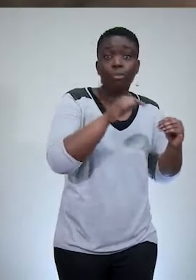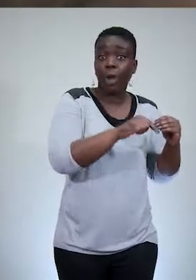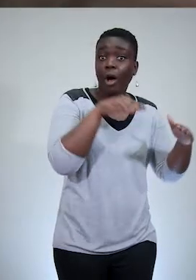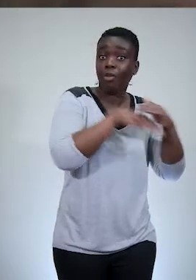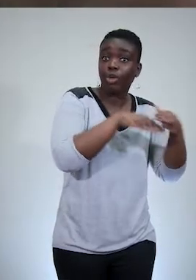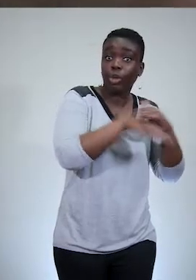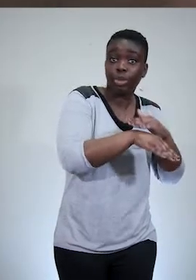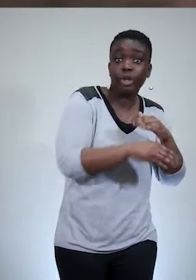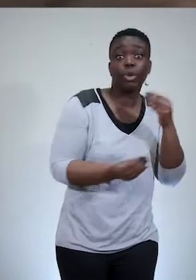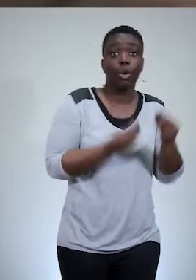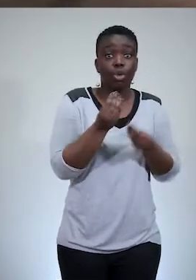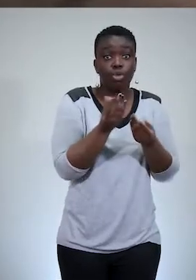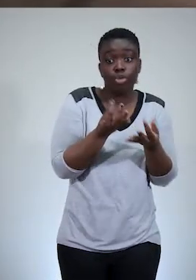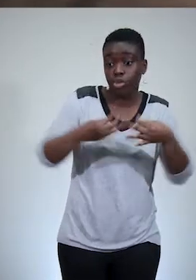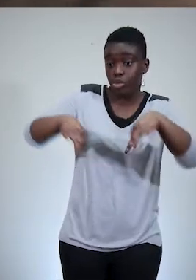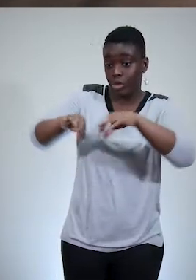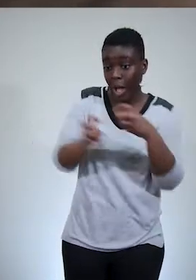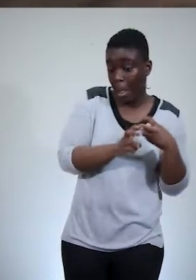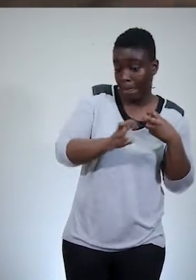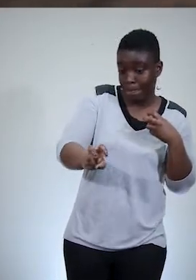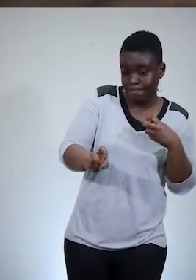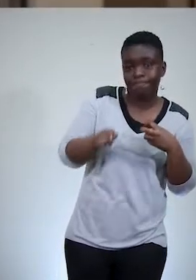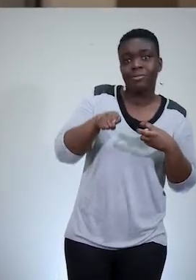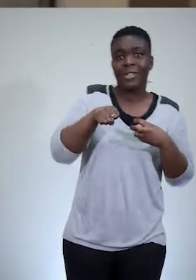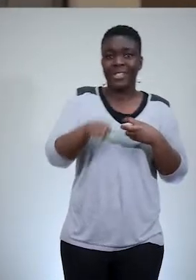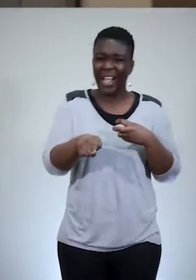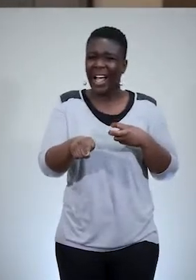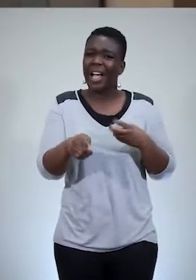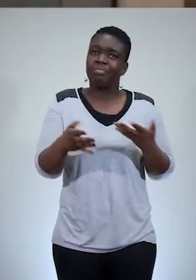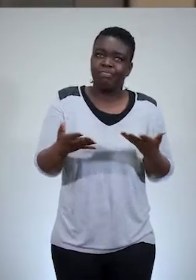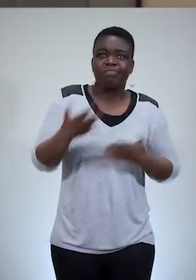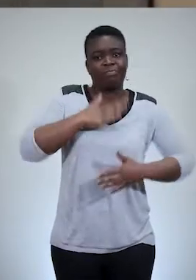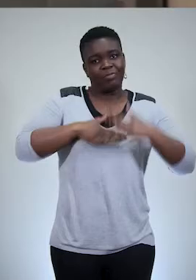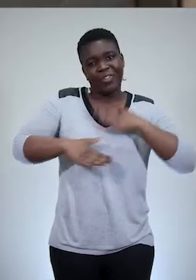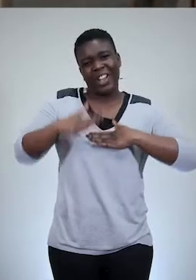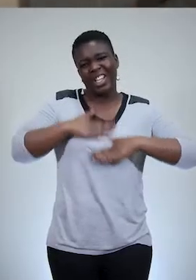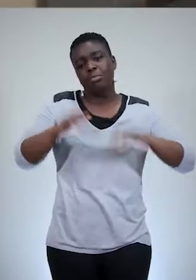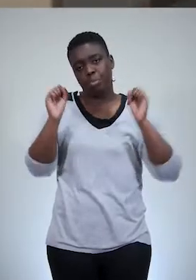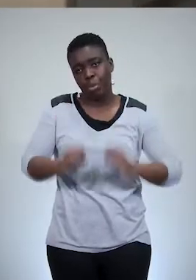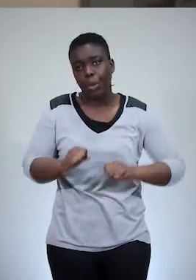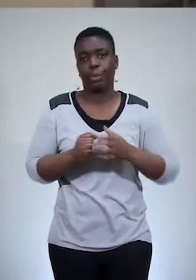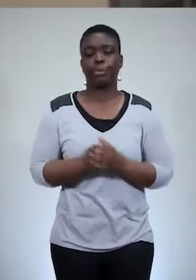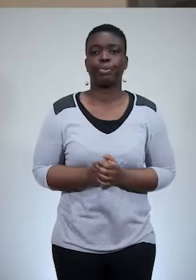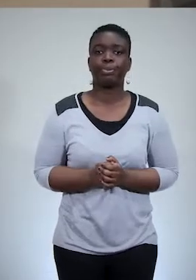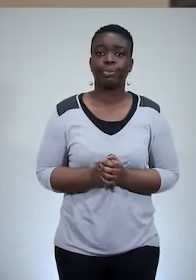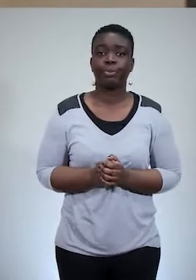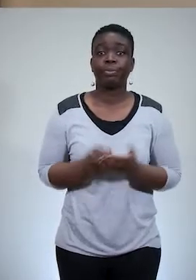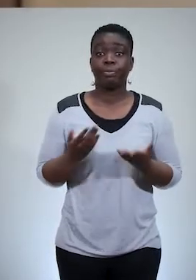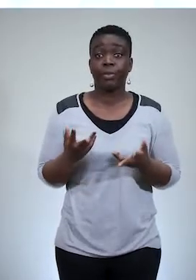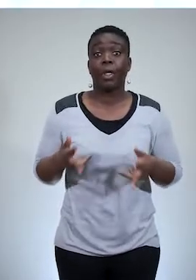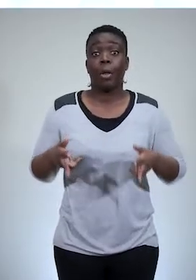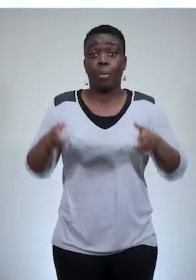génétique. Alors, je suis myope, ça veut dire à moins d'un mètre, je ne vois pratiquement rien. Je suis photophobe, donc je